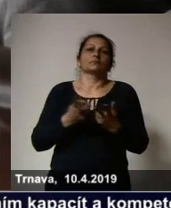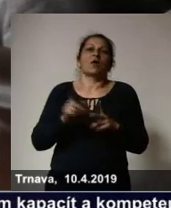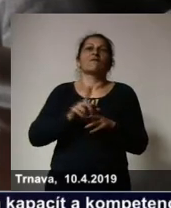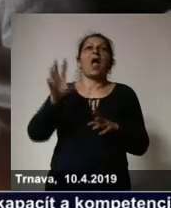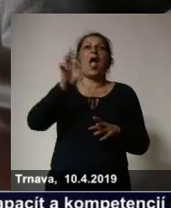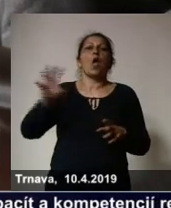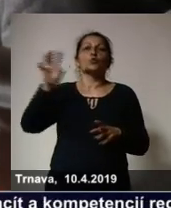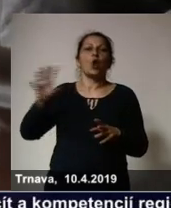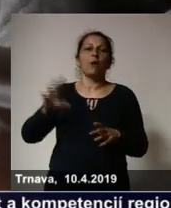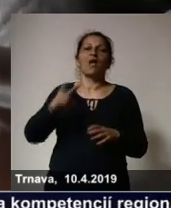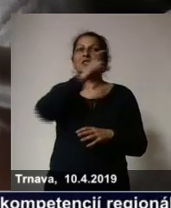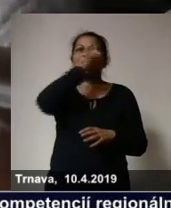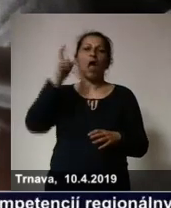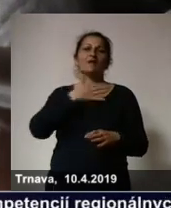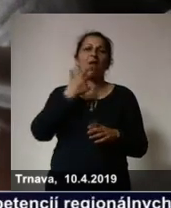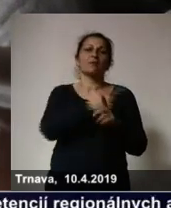má dlhší ako treba.